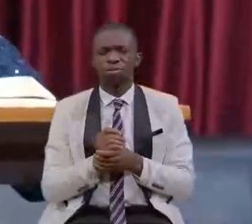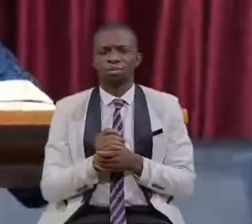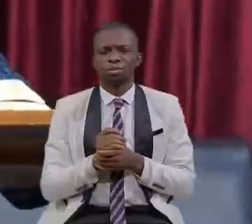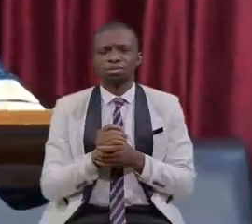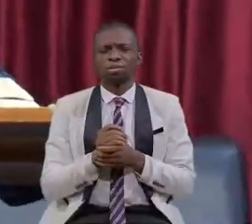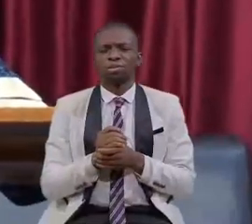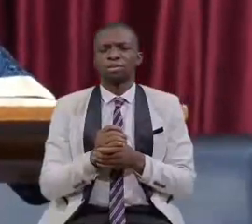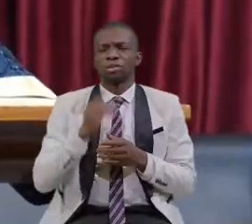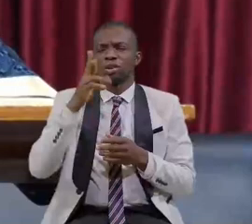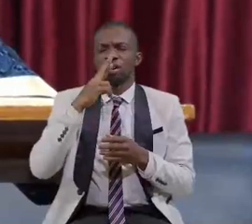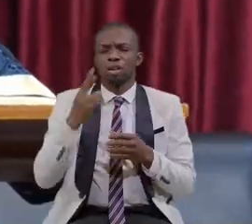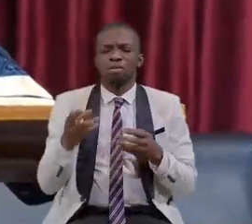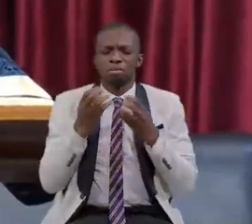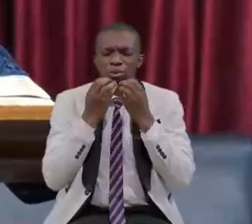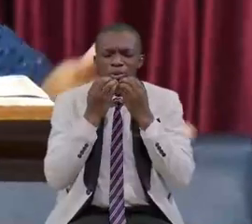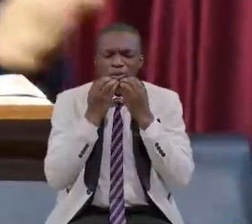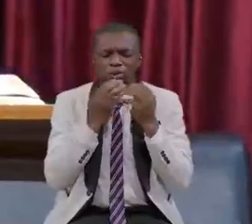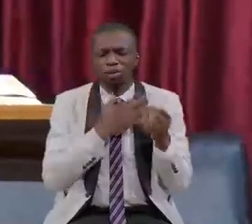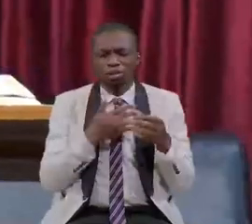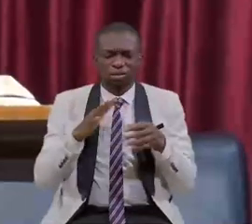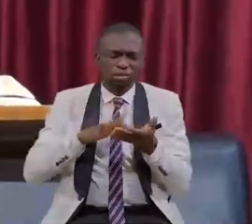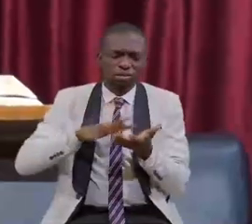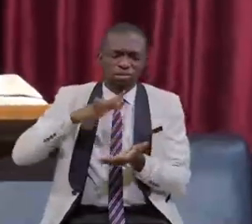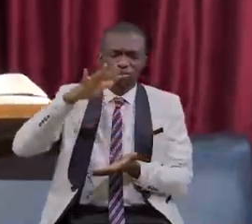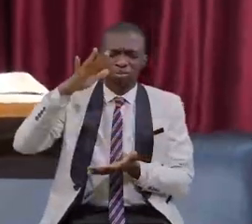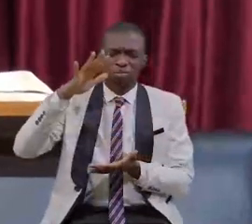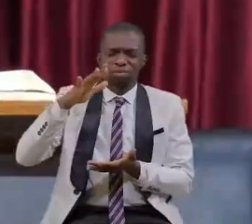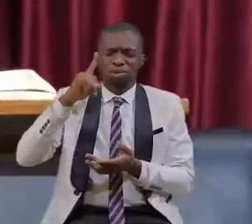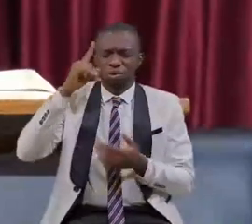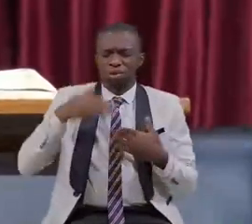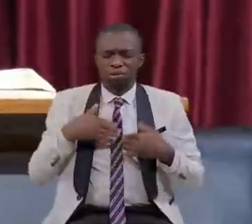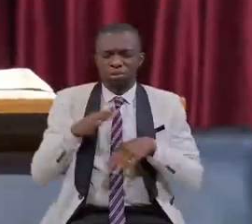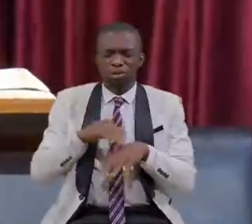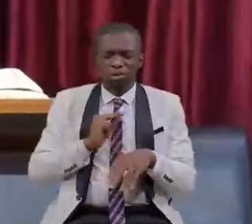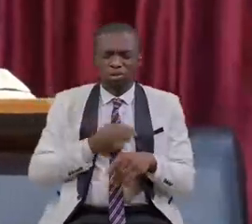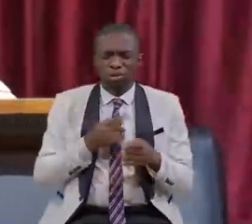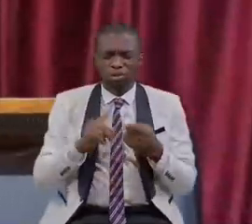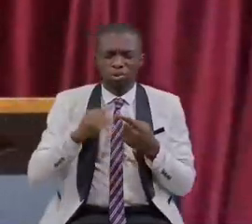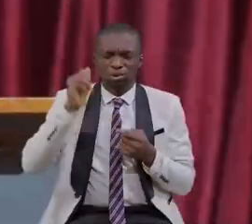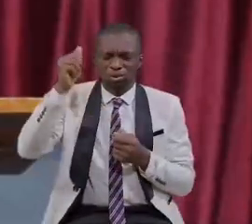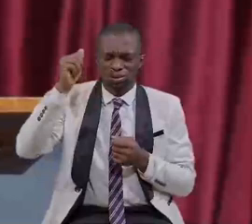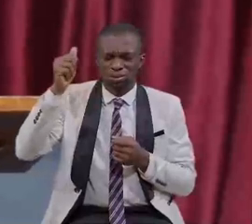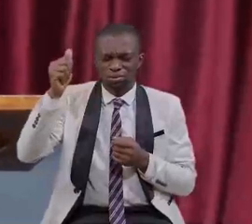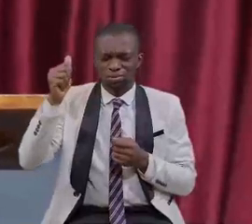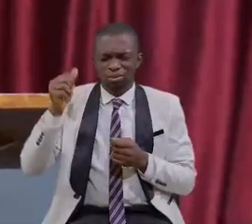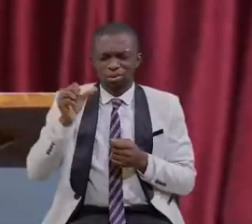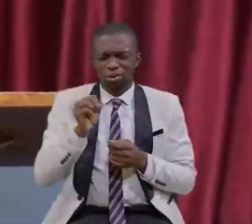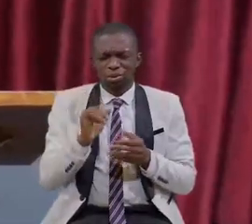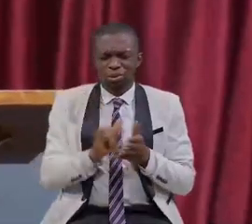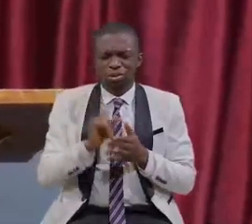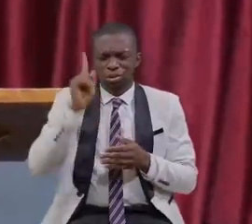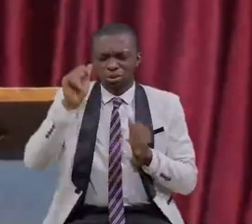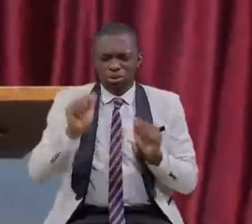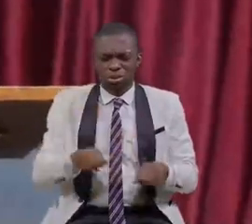un Dieu glorieux. Tu nous as appelés à toi-même afin de nous bénir.